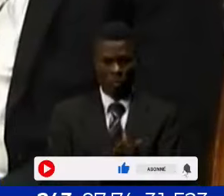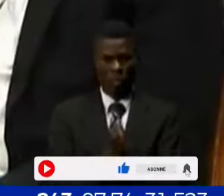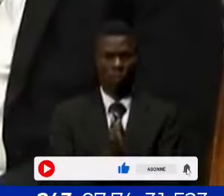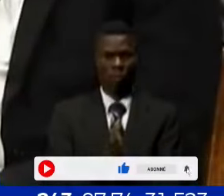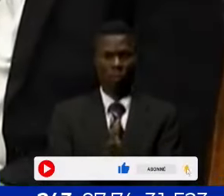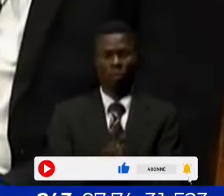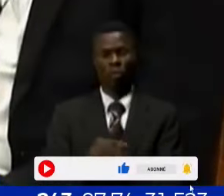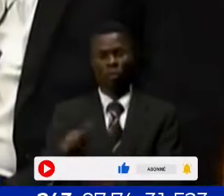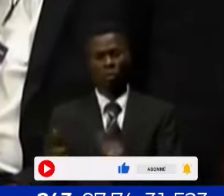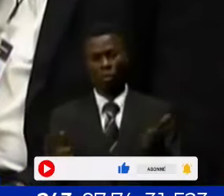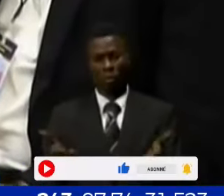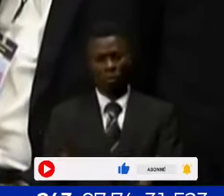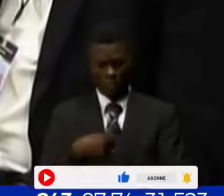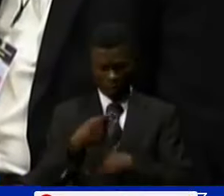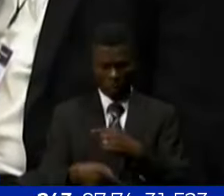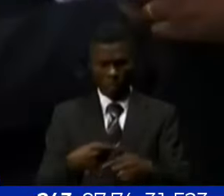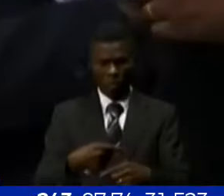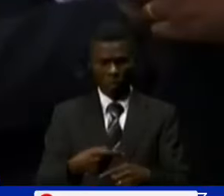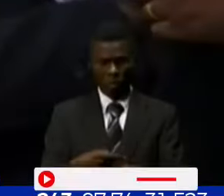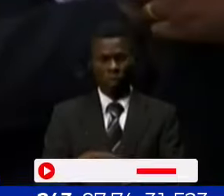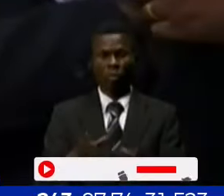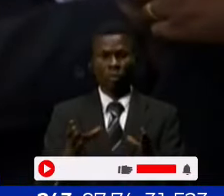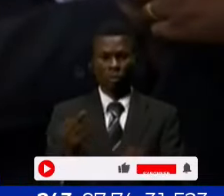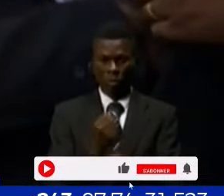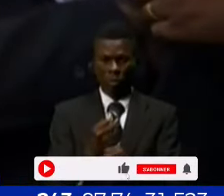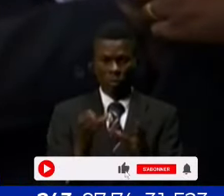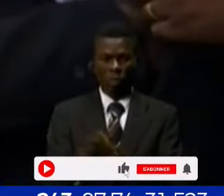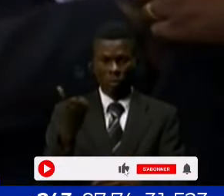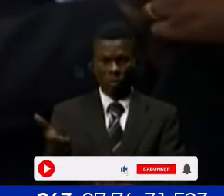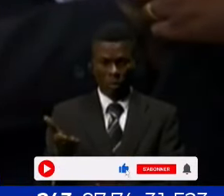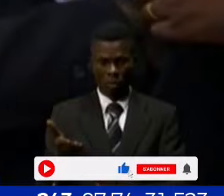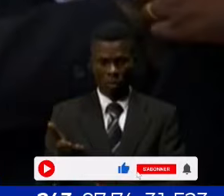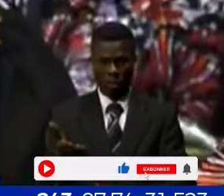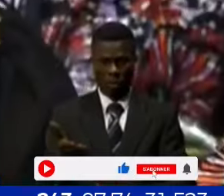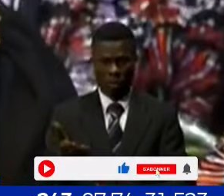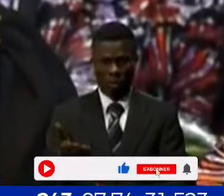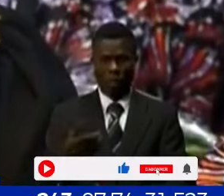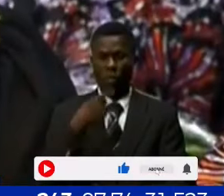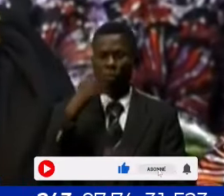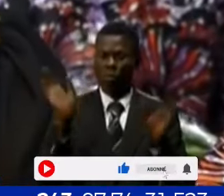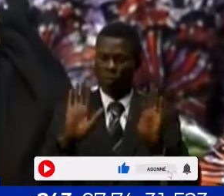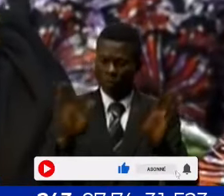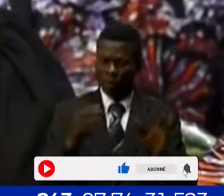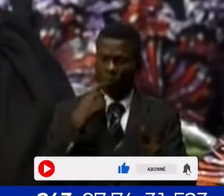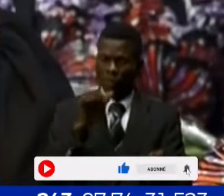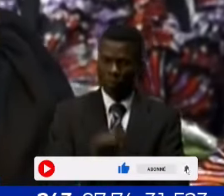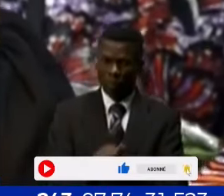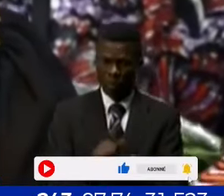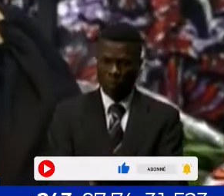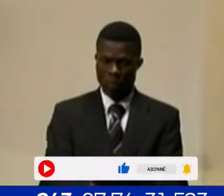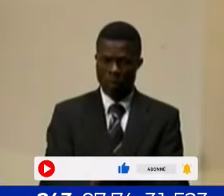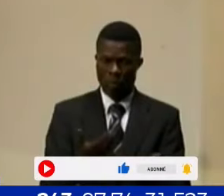ici, on a commencé des parcours ensemble. Et des hommages qui lui ont été rendus